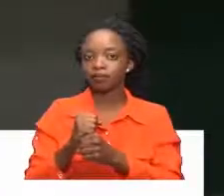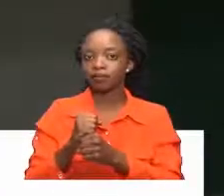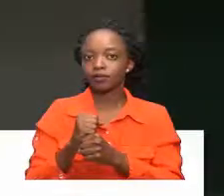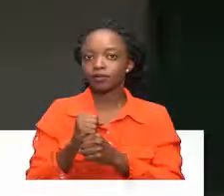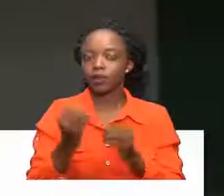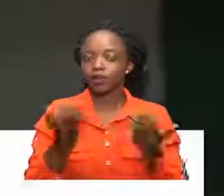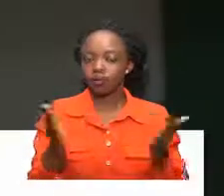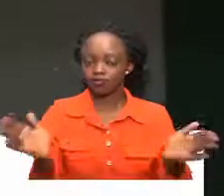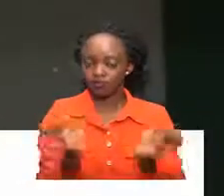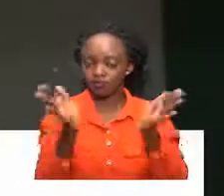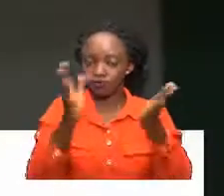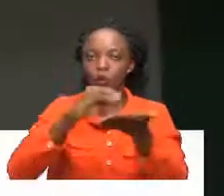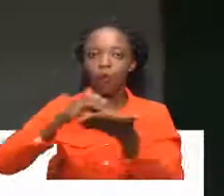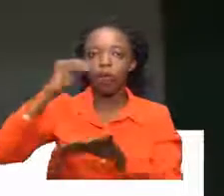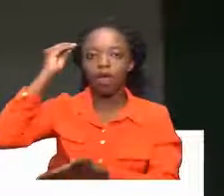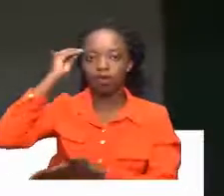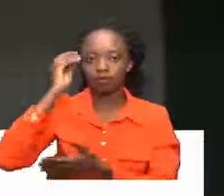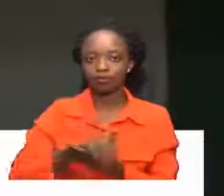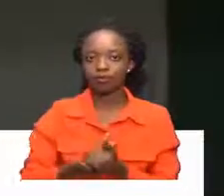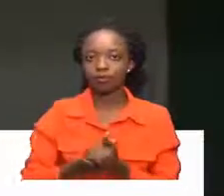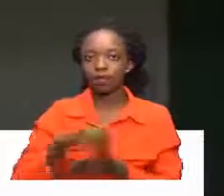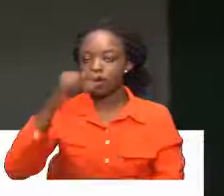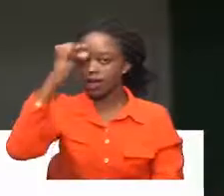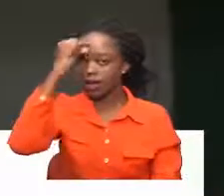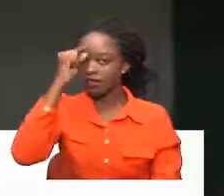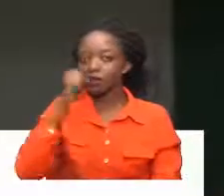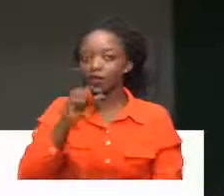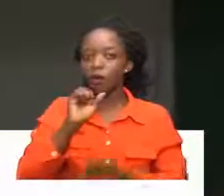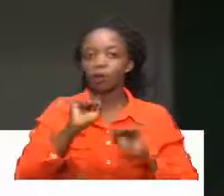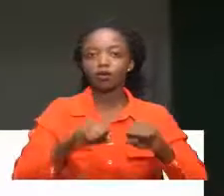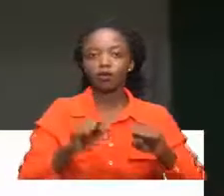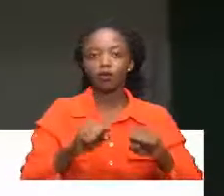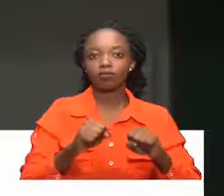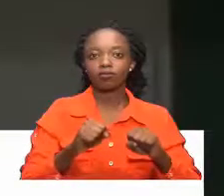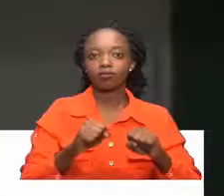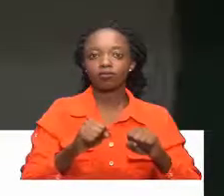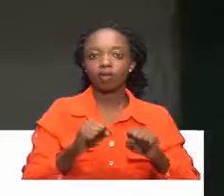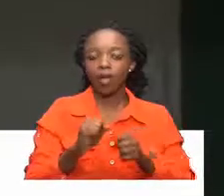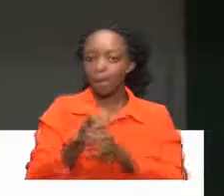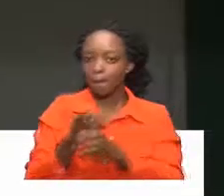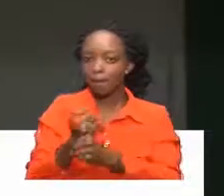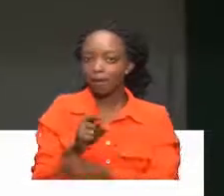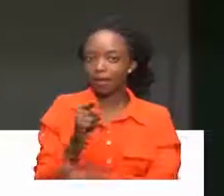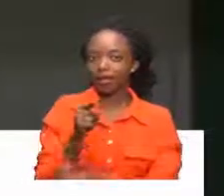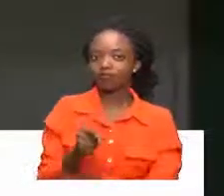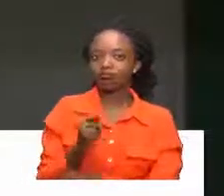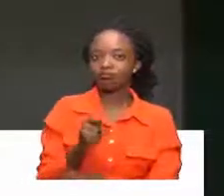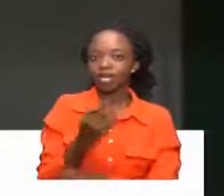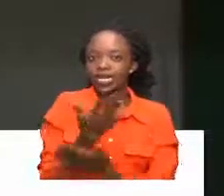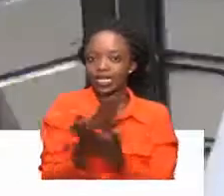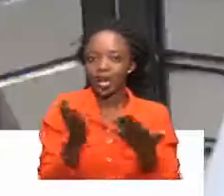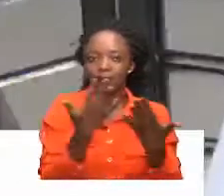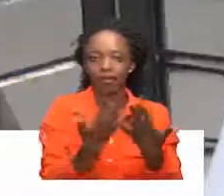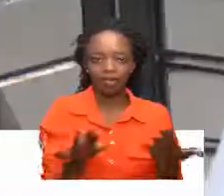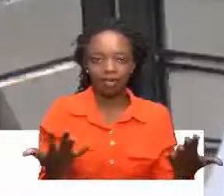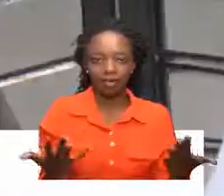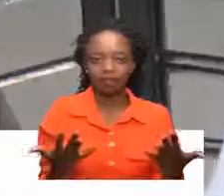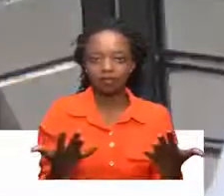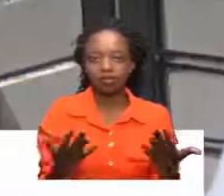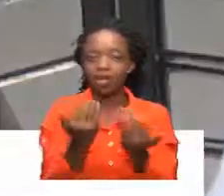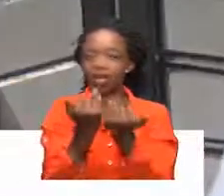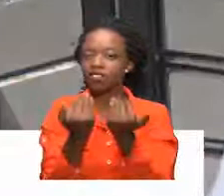kuwezesha waweze kufunzwa. So naimiza serikali iweze kuifanya ikue baadhi ya vitu ambazo